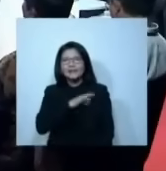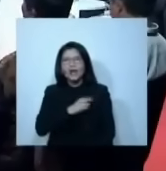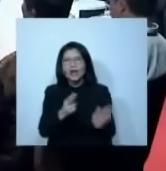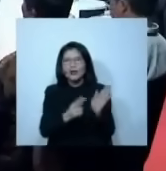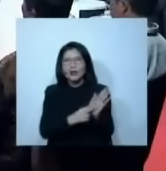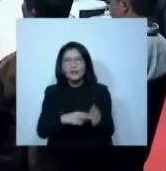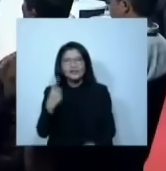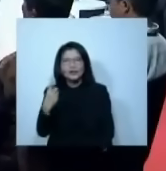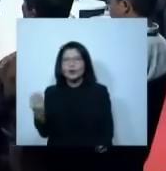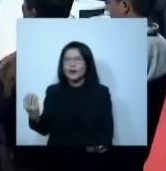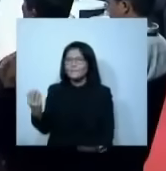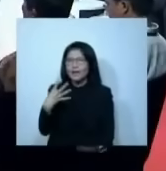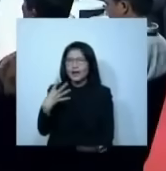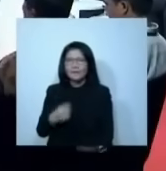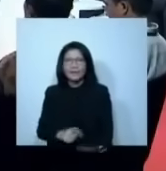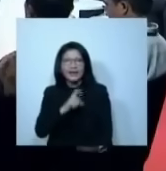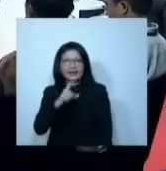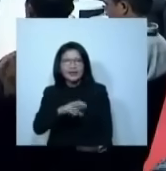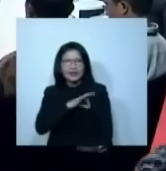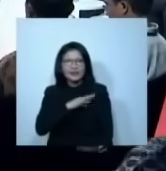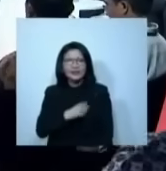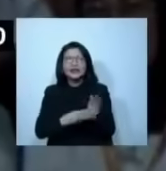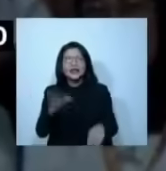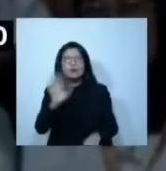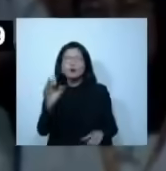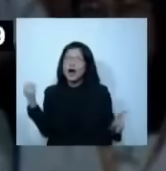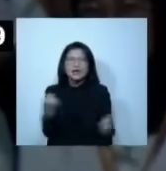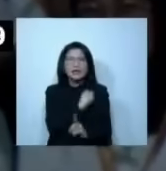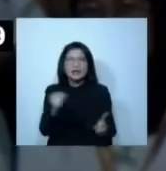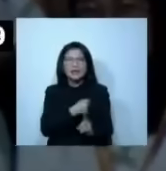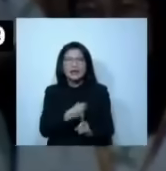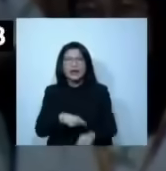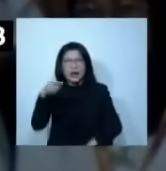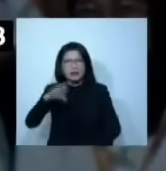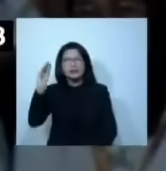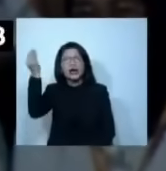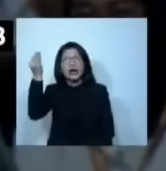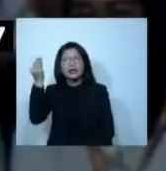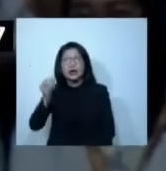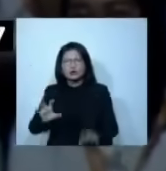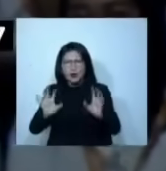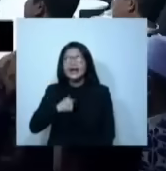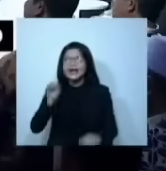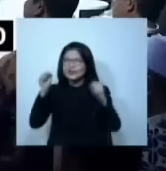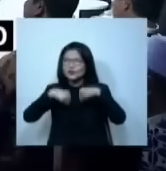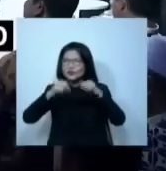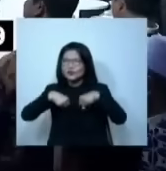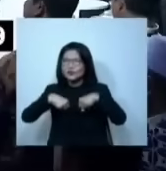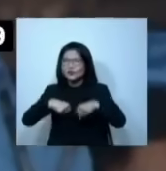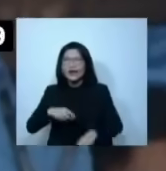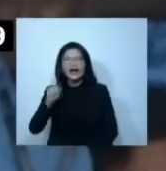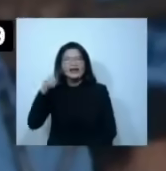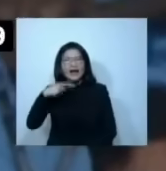Nah sekarang tinggal berebut 28% ini diperubutkan oleh ketiganya Dan saya yakin bahwa 28, sekian